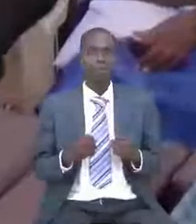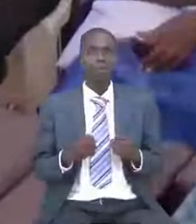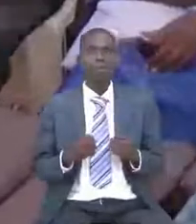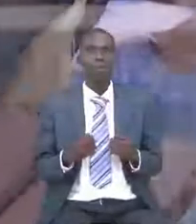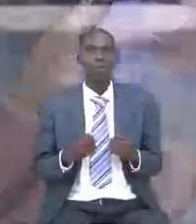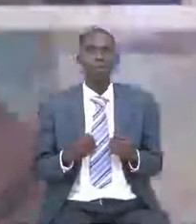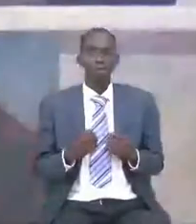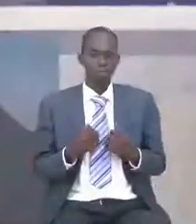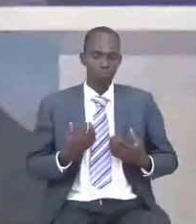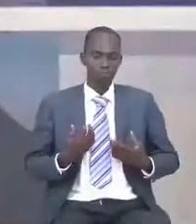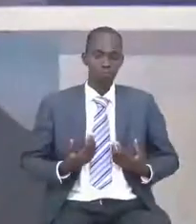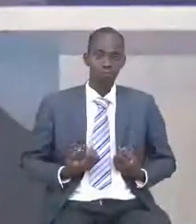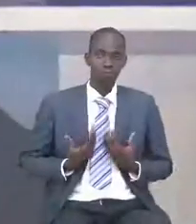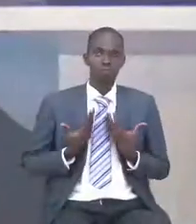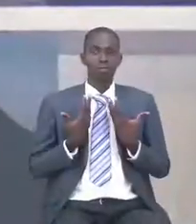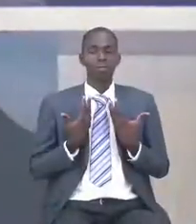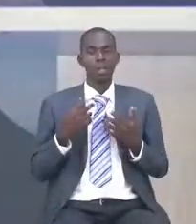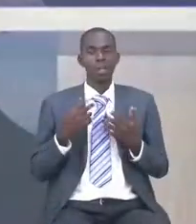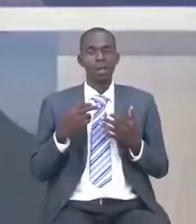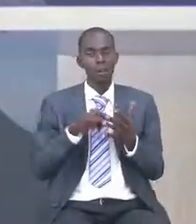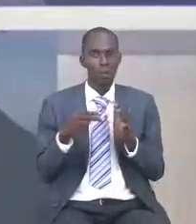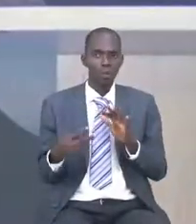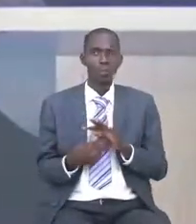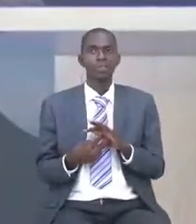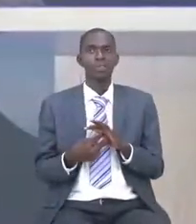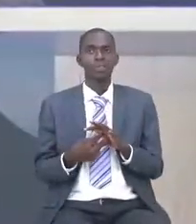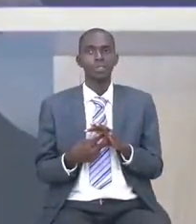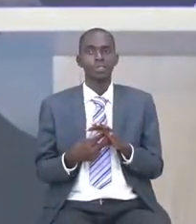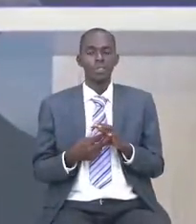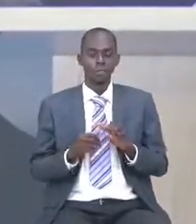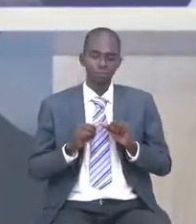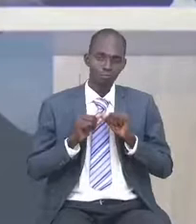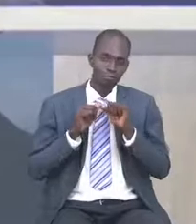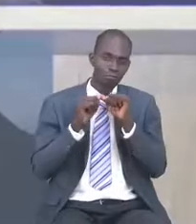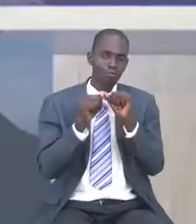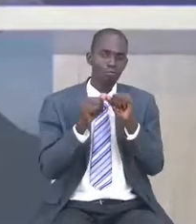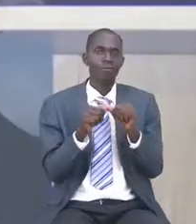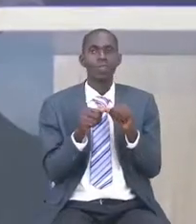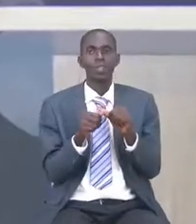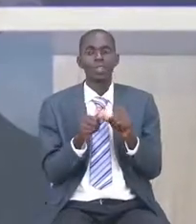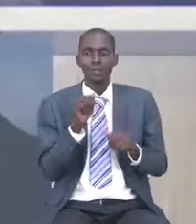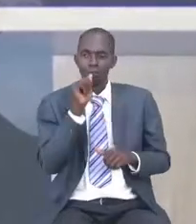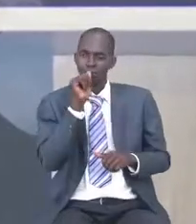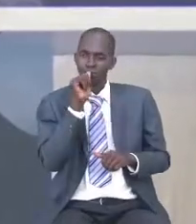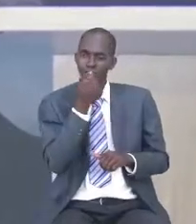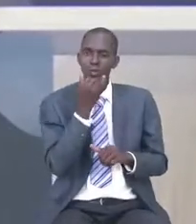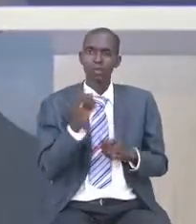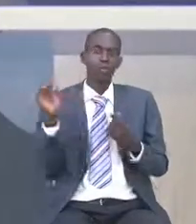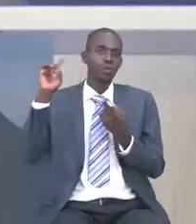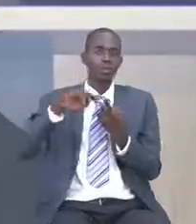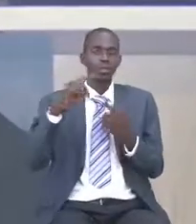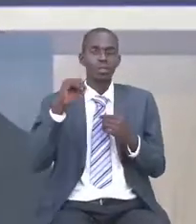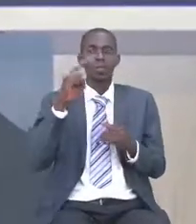Jésus. La puissance, la passion, l'objectif, la